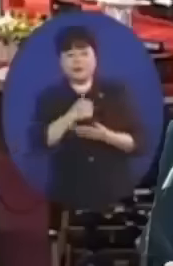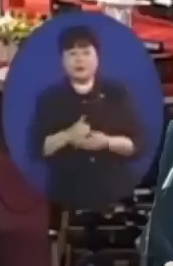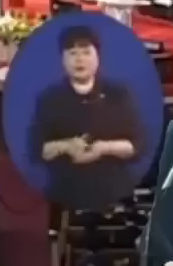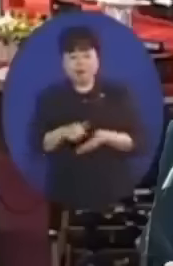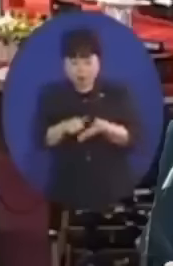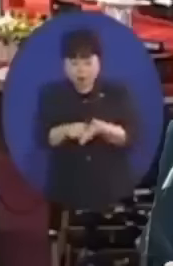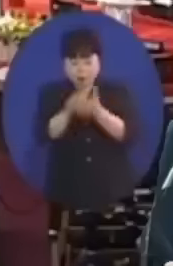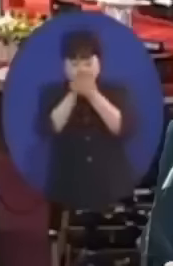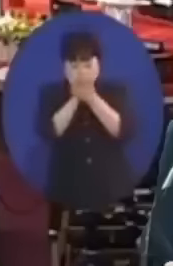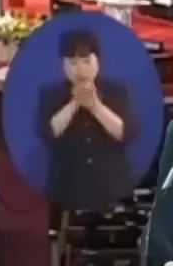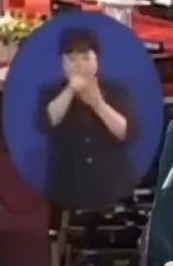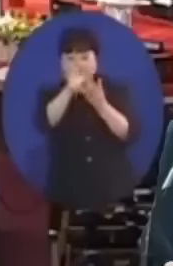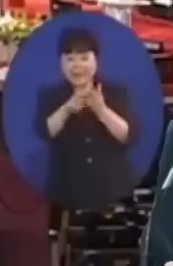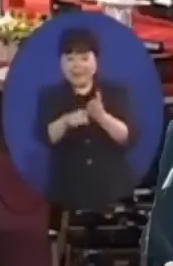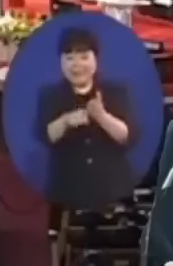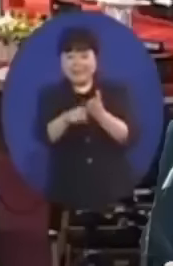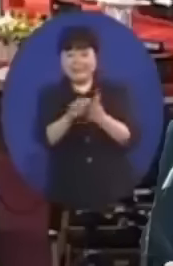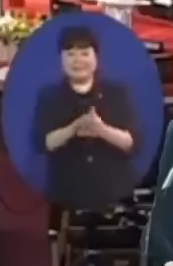엎드려 기도하면